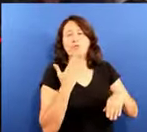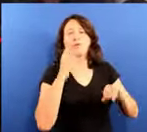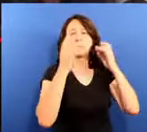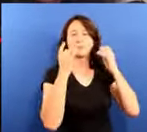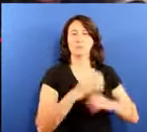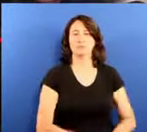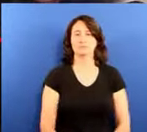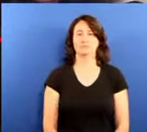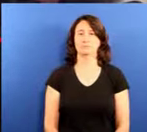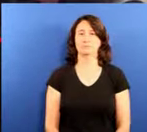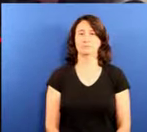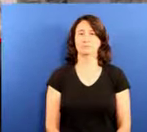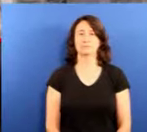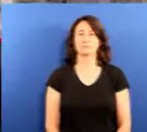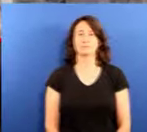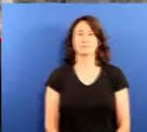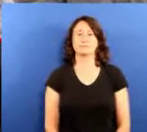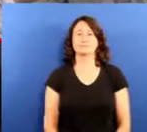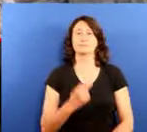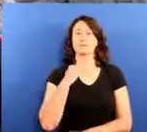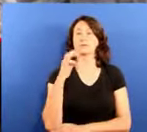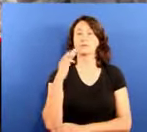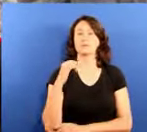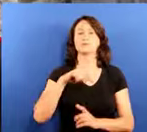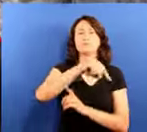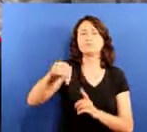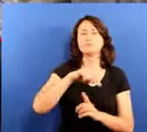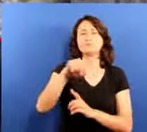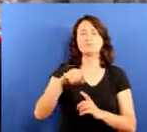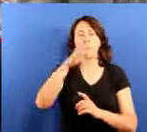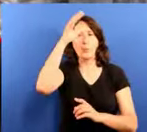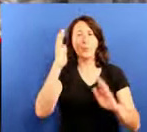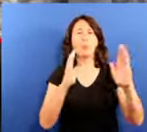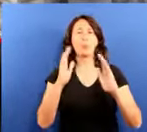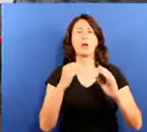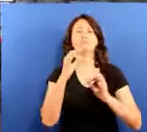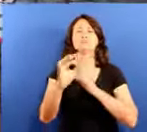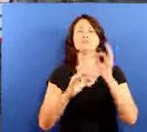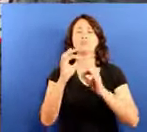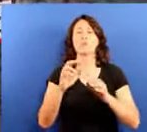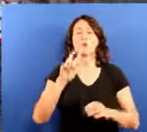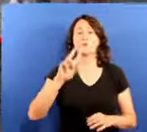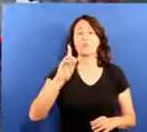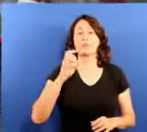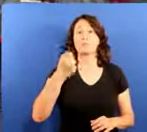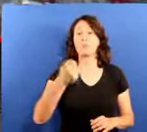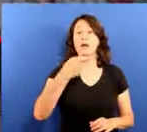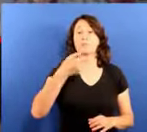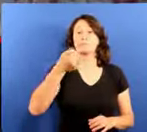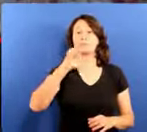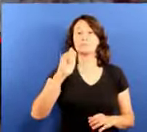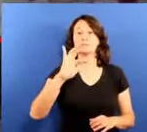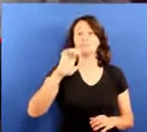egunetan bi kolektiboek zenbait jarduera egingo dituzte elkarrekin. Jolasak, talde dinamikak, irteerak, prestakuntza saioak, gimnasia